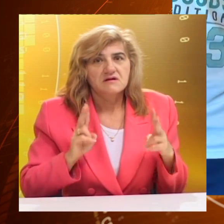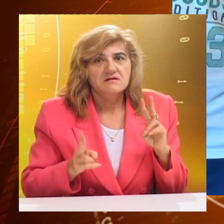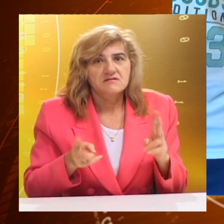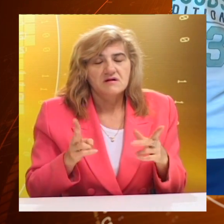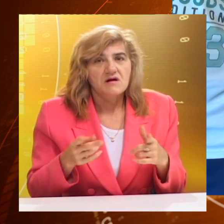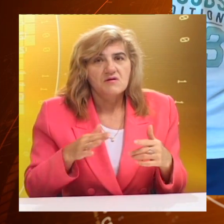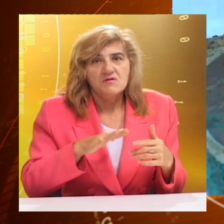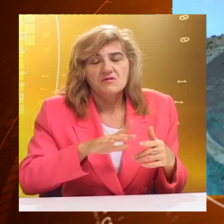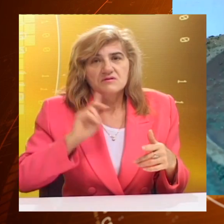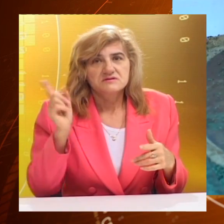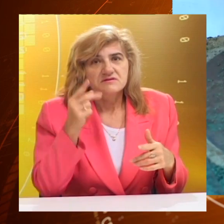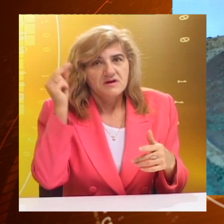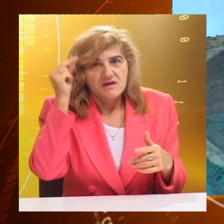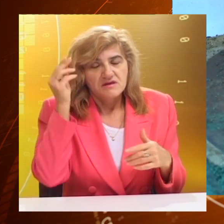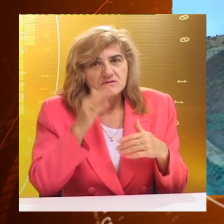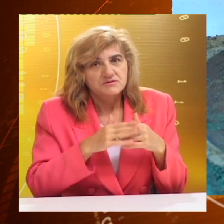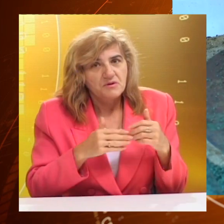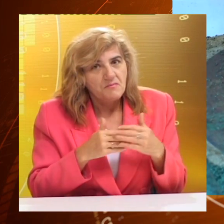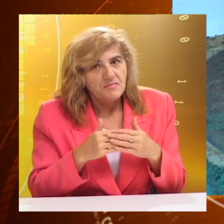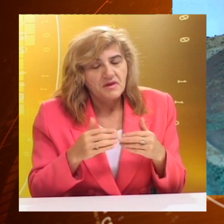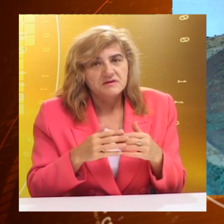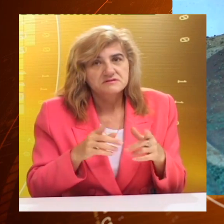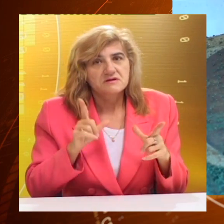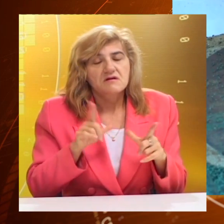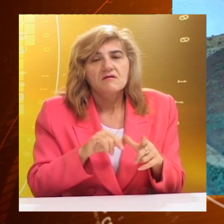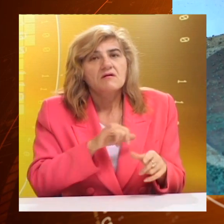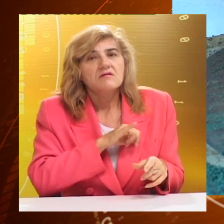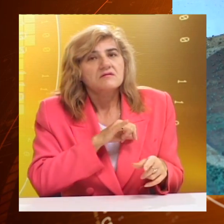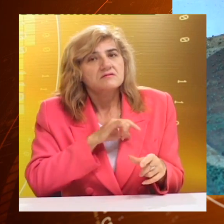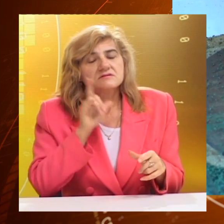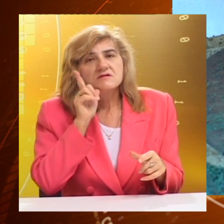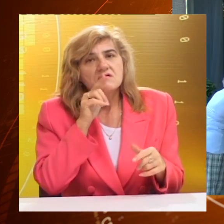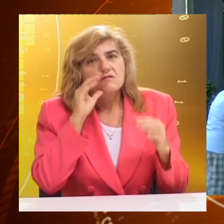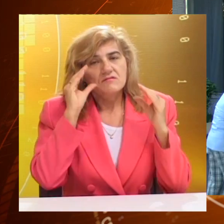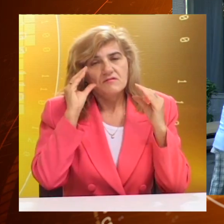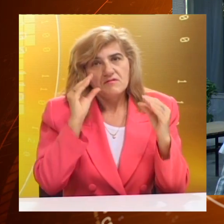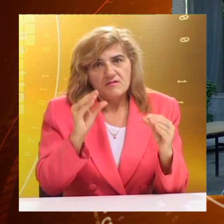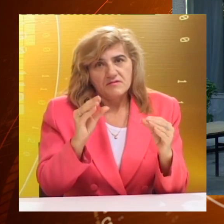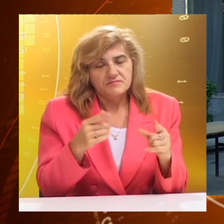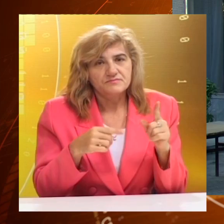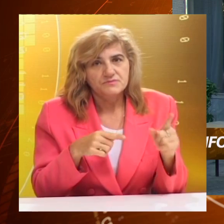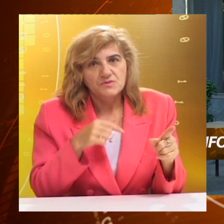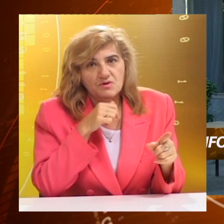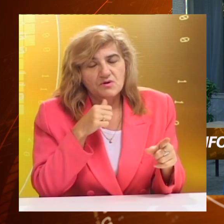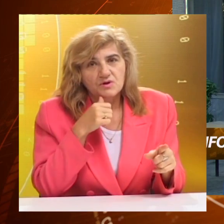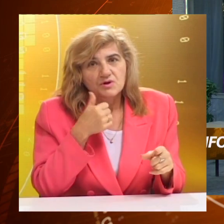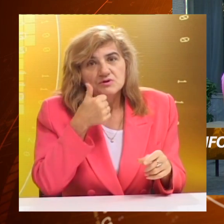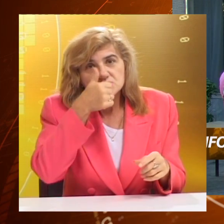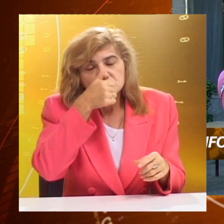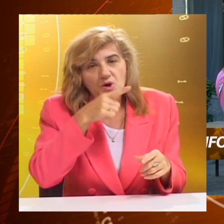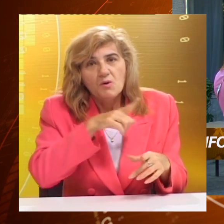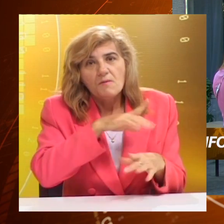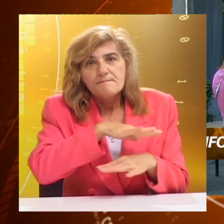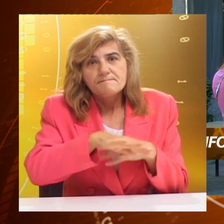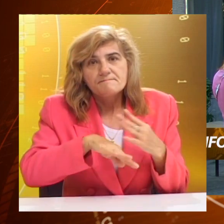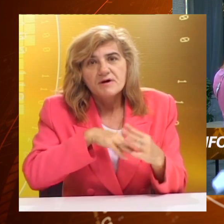ali i da demonstriraju načine na koje se teorijsko znanje može primeniti u praksi na interesantan način. To su uglavnom eksperimenti i